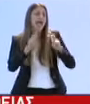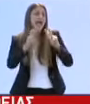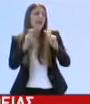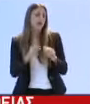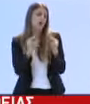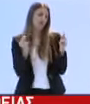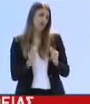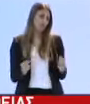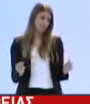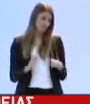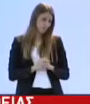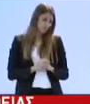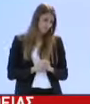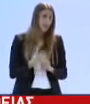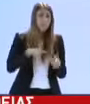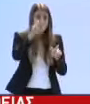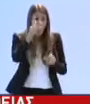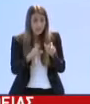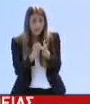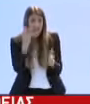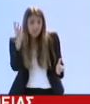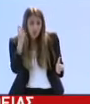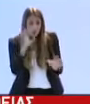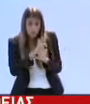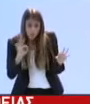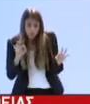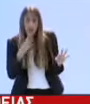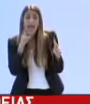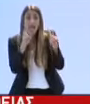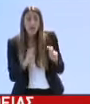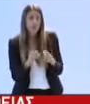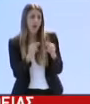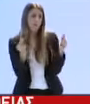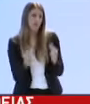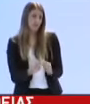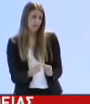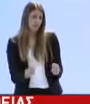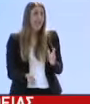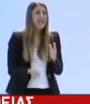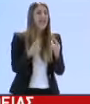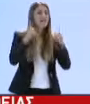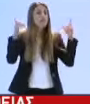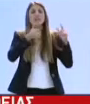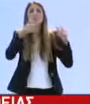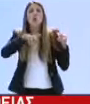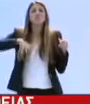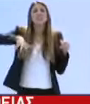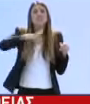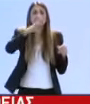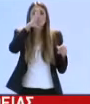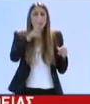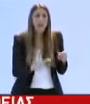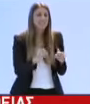του αποτελέσματος από τους πολίτες. Για τη Νέα Δημοκρατία μόνο σε συνθήκες